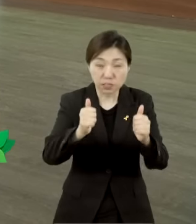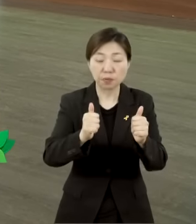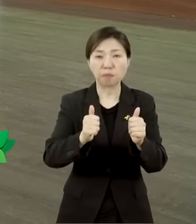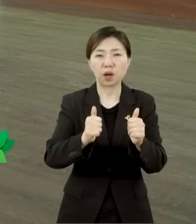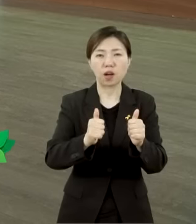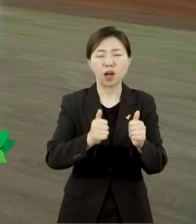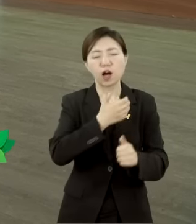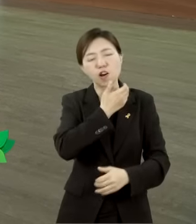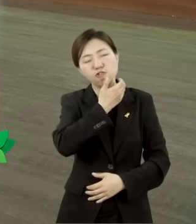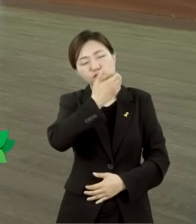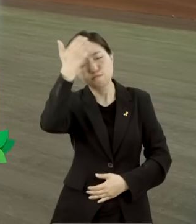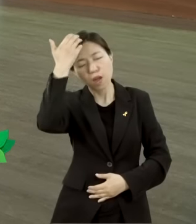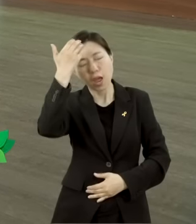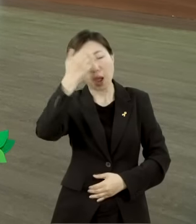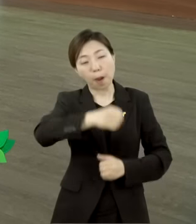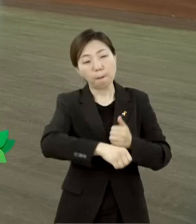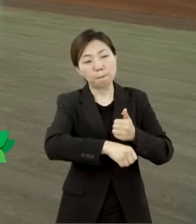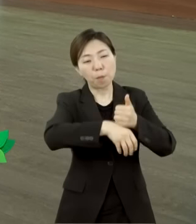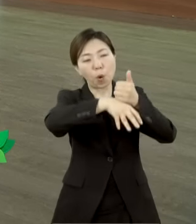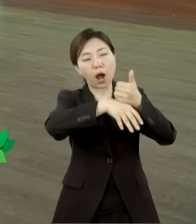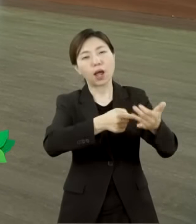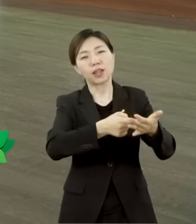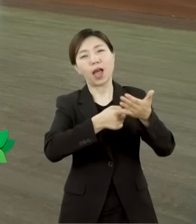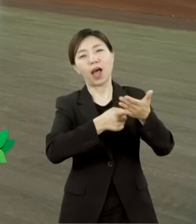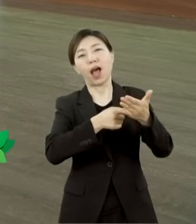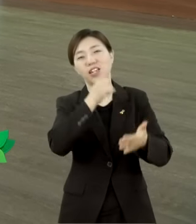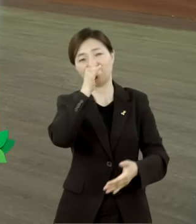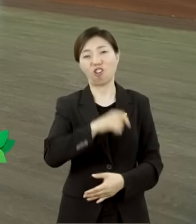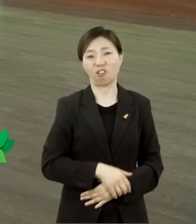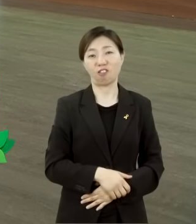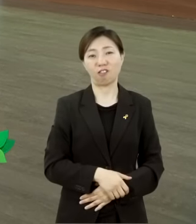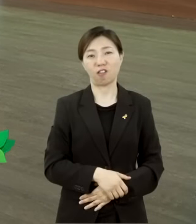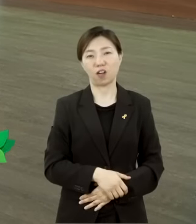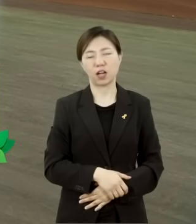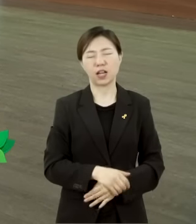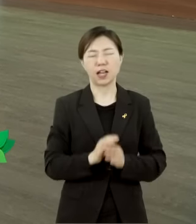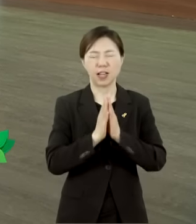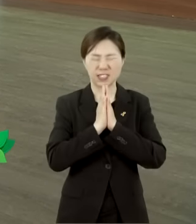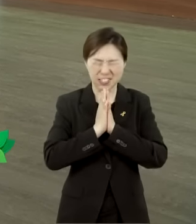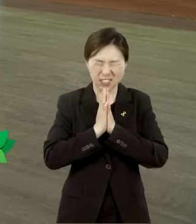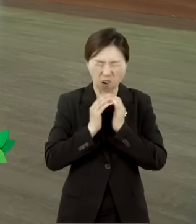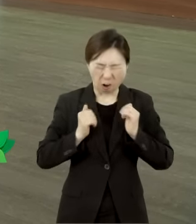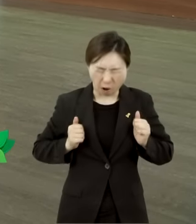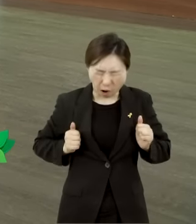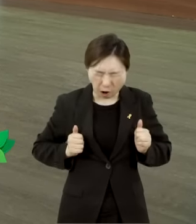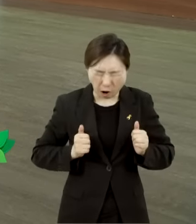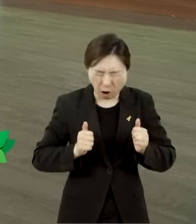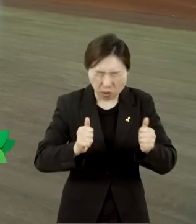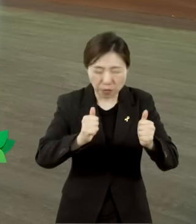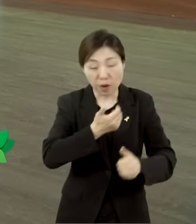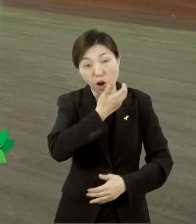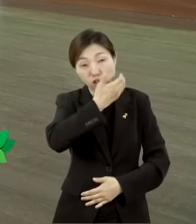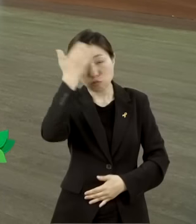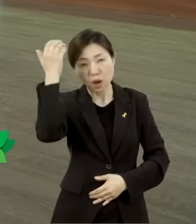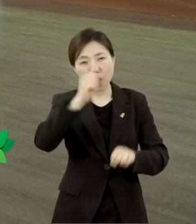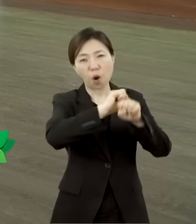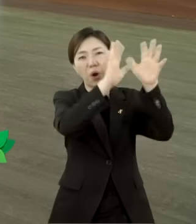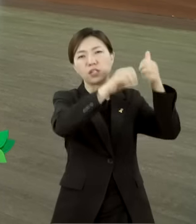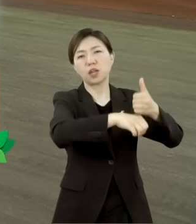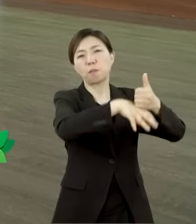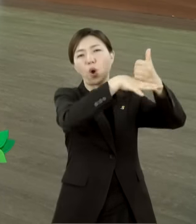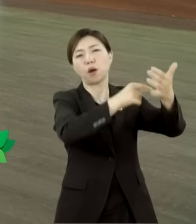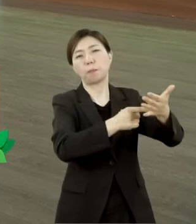불보살님이 꿈에 나올 수가 있거든요 사실 고맙고 감사하지만 기도 열심히 하다 보면 뭐 꿈의 관세